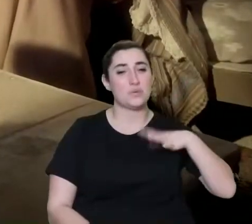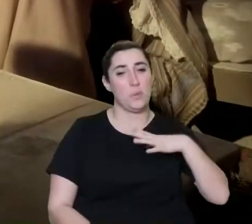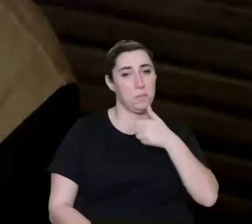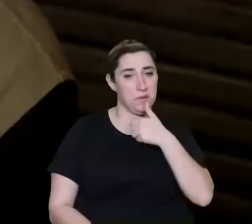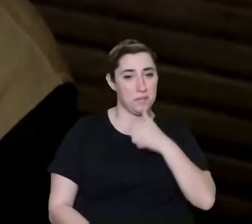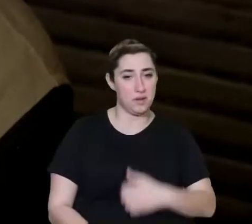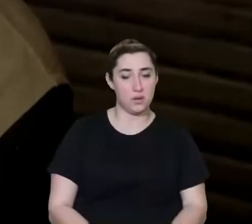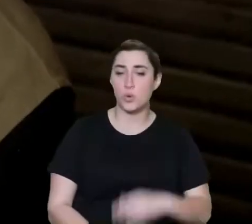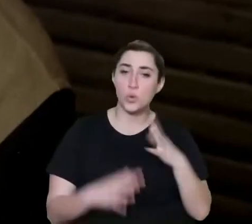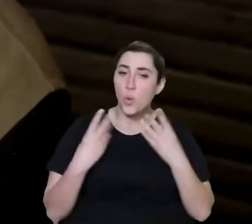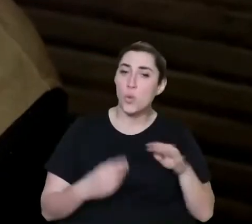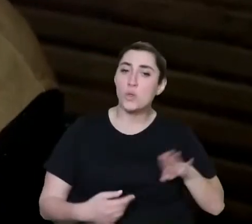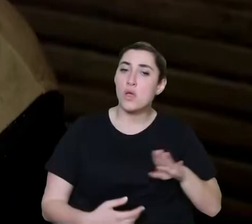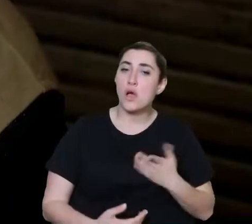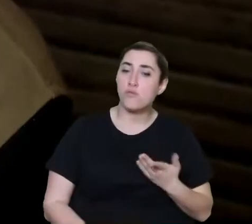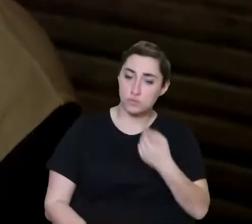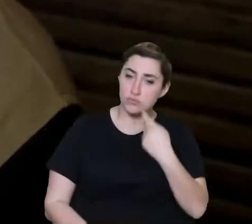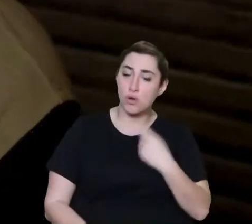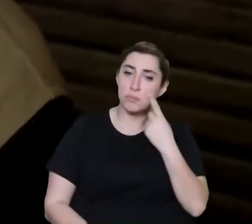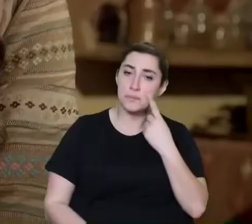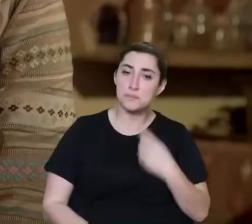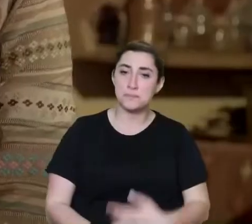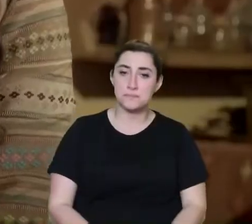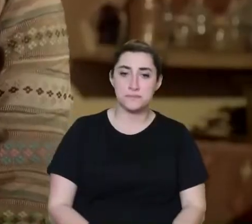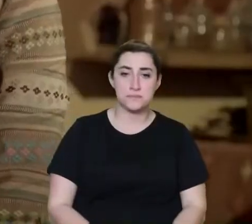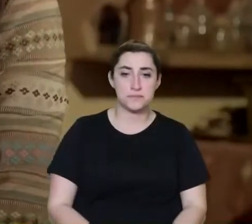baba. Hayır olsun yavrum, sor bakalım.